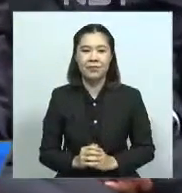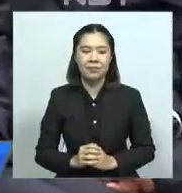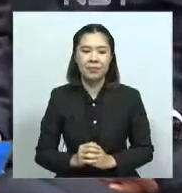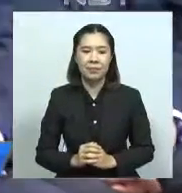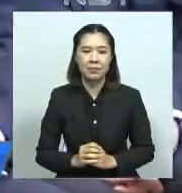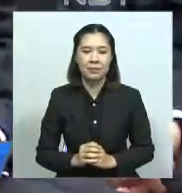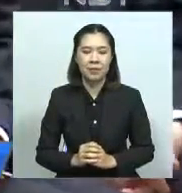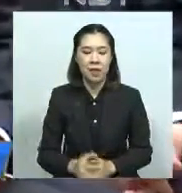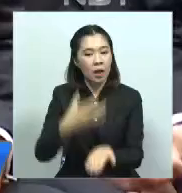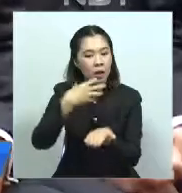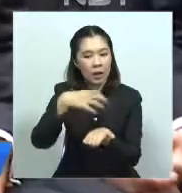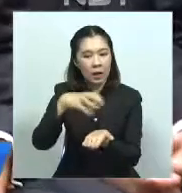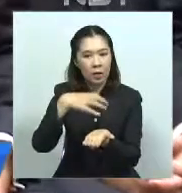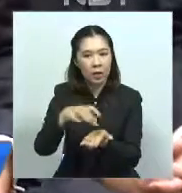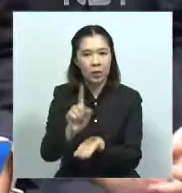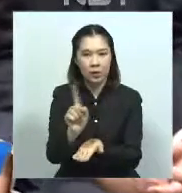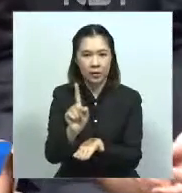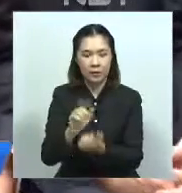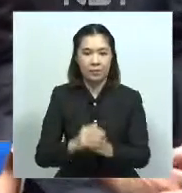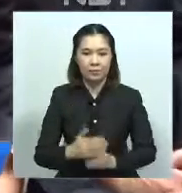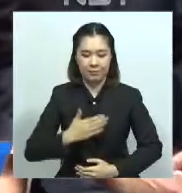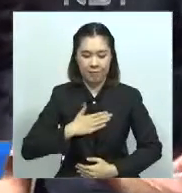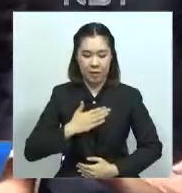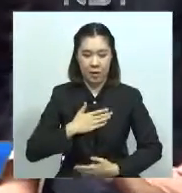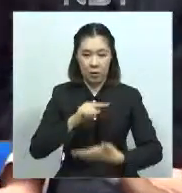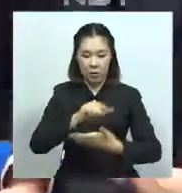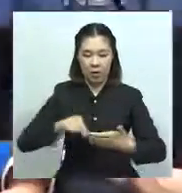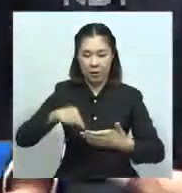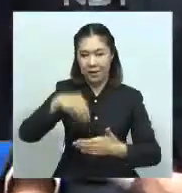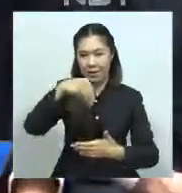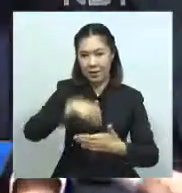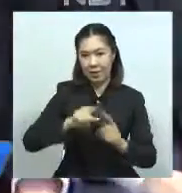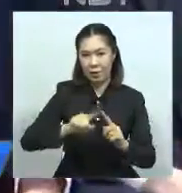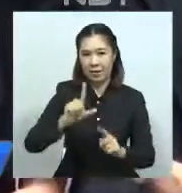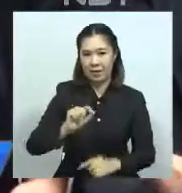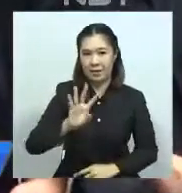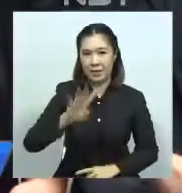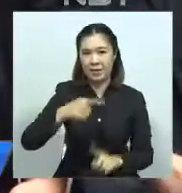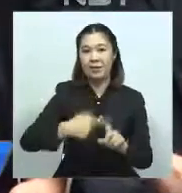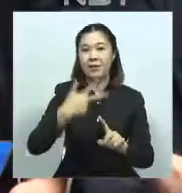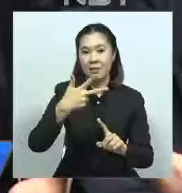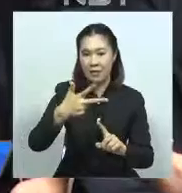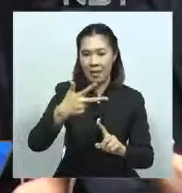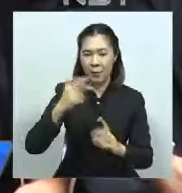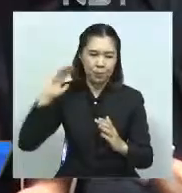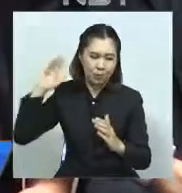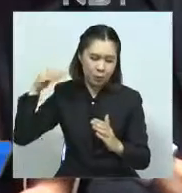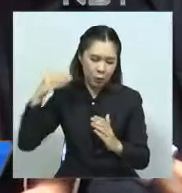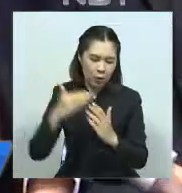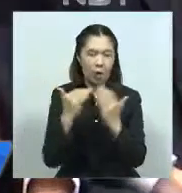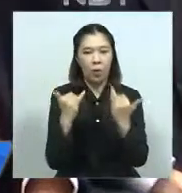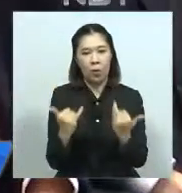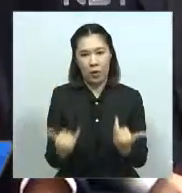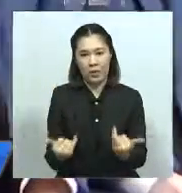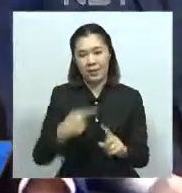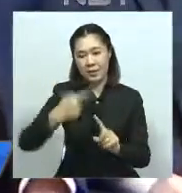สื่อมวลชนทุกท่านนะครับว่าเราได้มีการเลือกตั้งกันมาตั้งแต่วันที่24มีนาคมนะครับมาวันนี้ก็